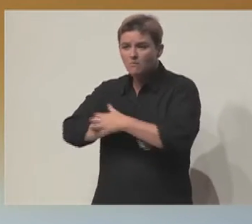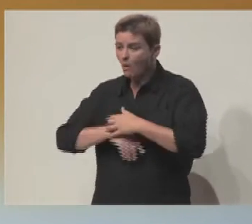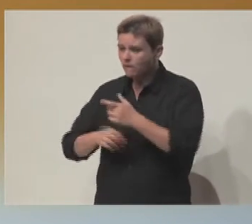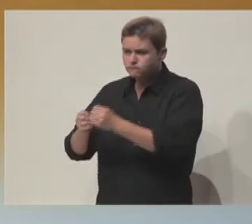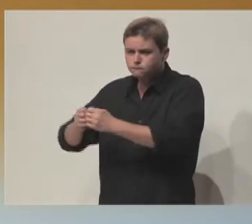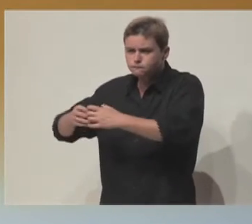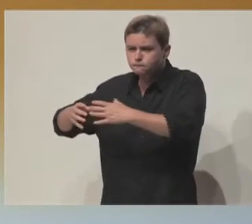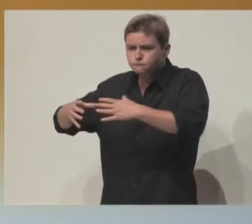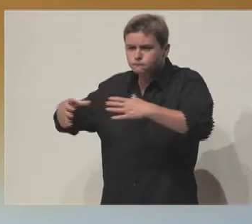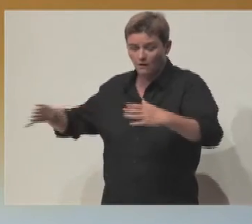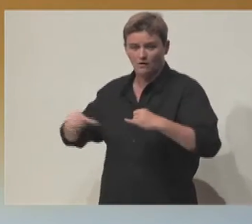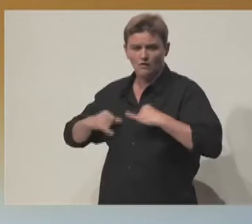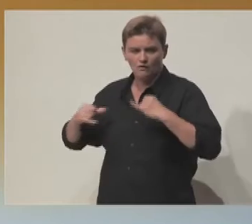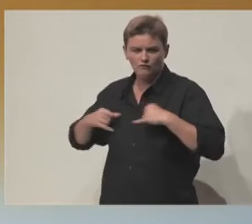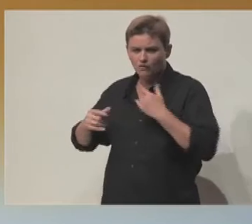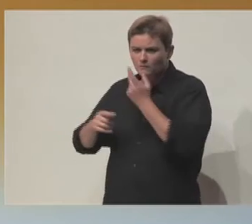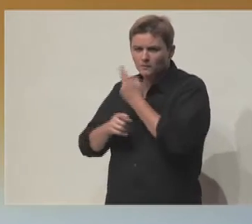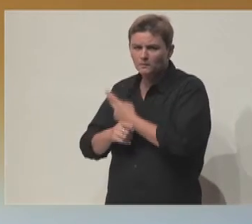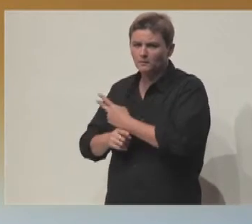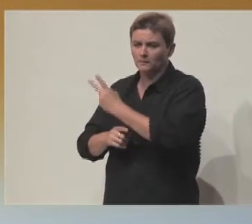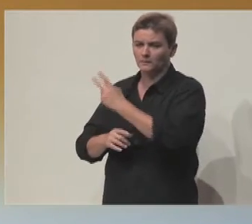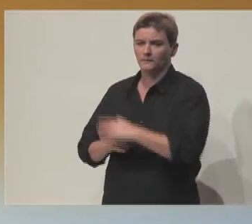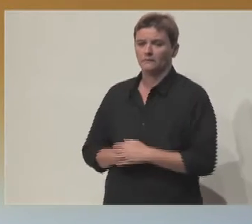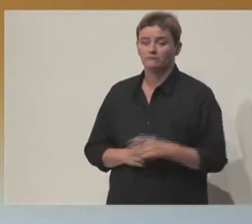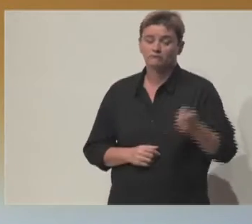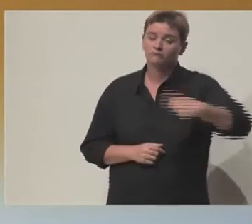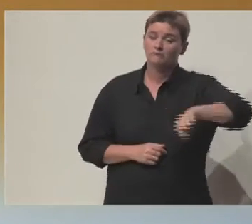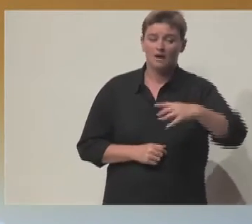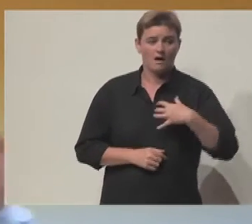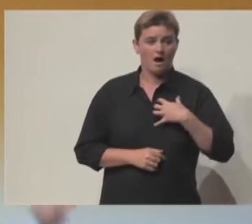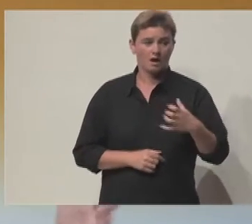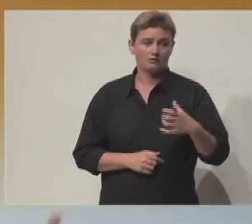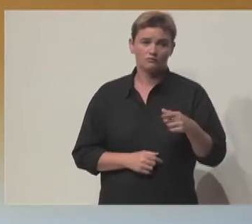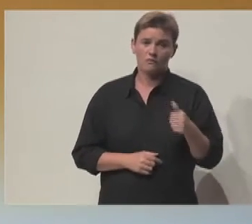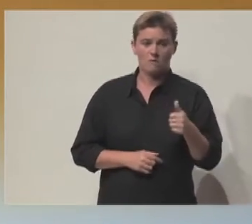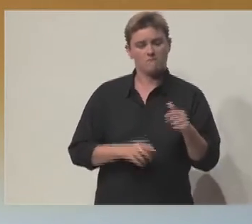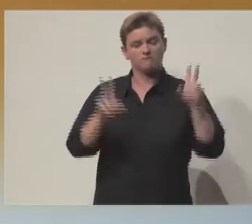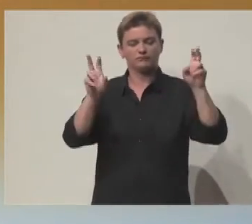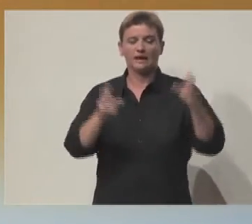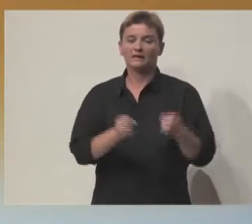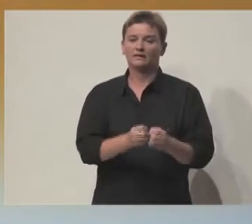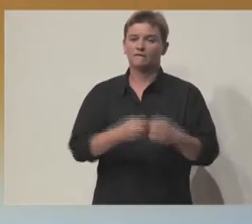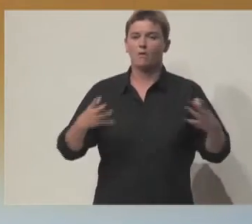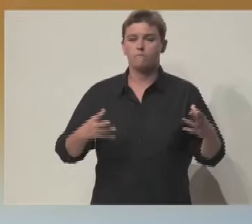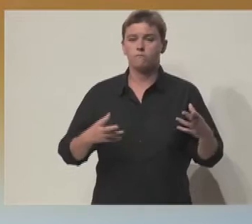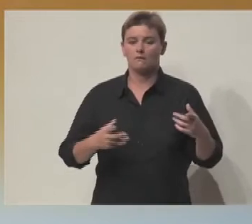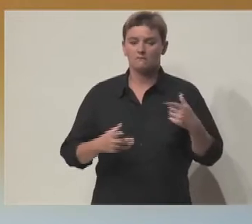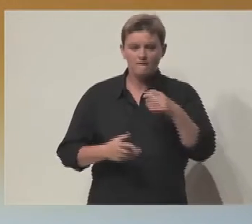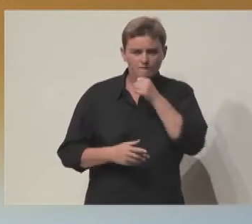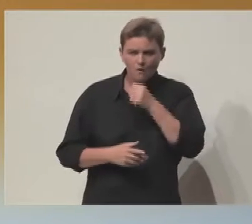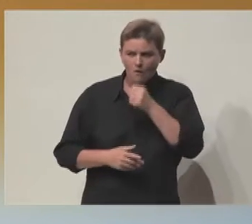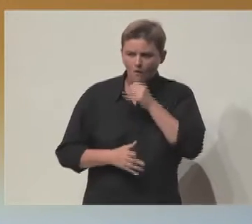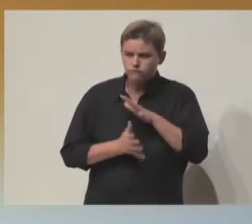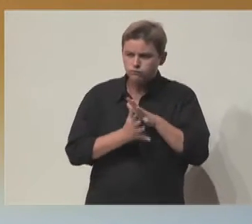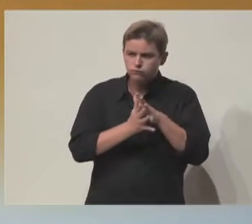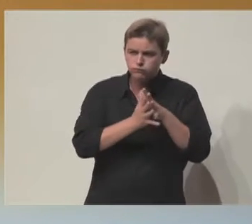plus nombreux et de plus en plus jeune et que les riches développés sont de surcroît de plus en plus vieux et